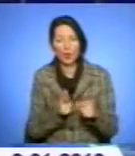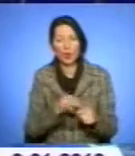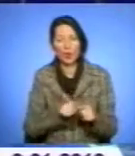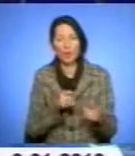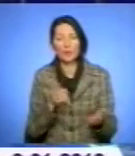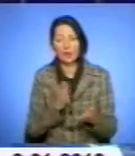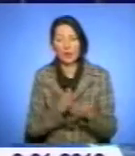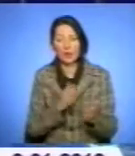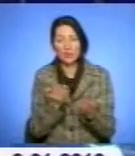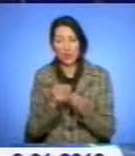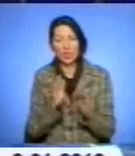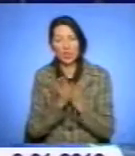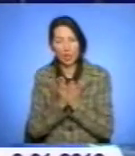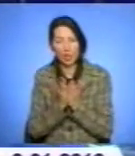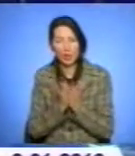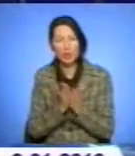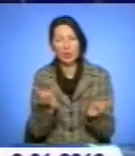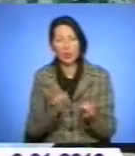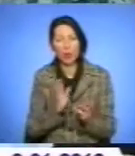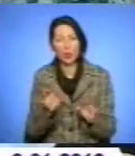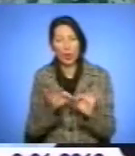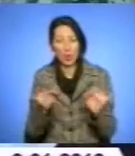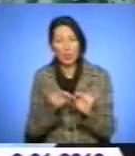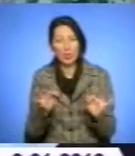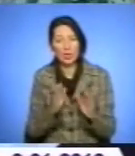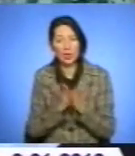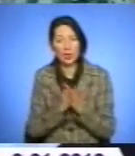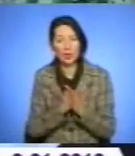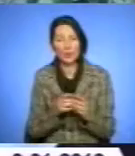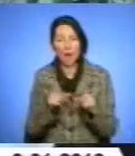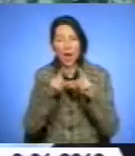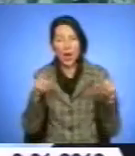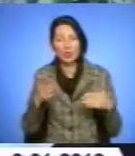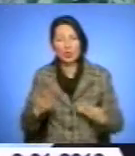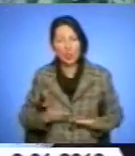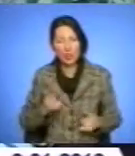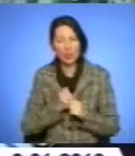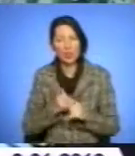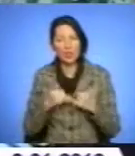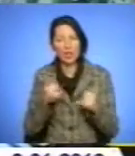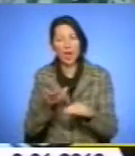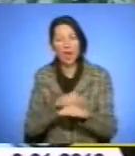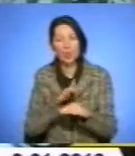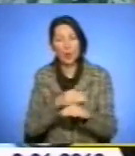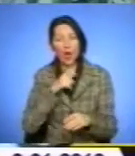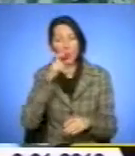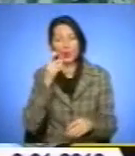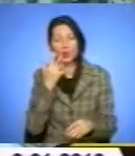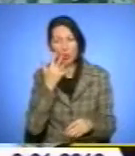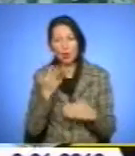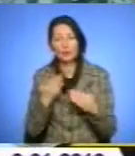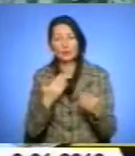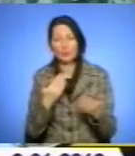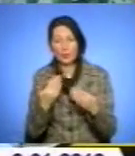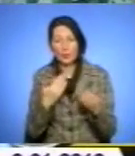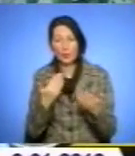кошти і змушені були їх переказувати. Гасло «Жити і працювати для добра українського народу» воно стосувалося усіх